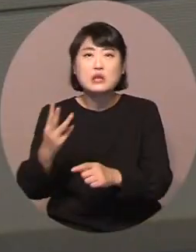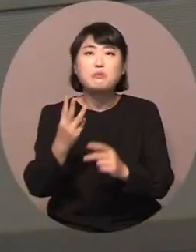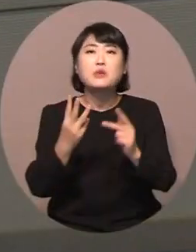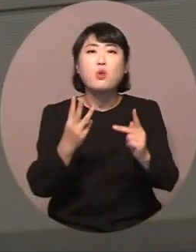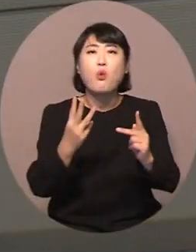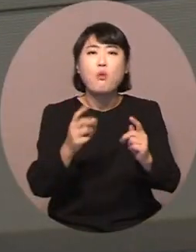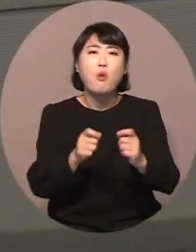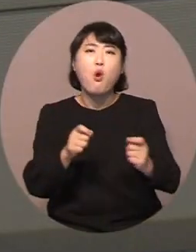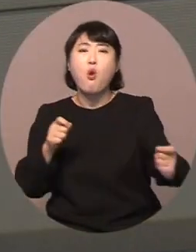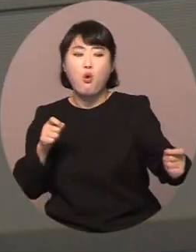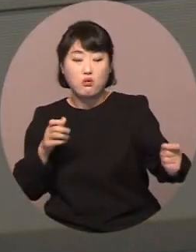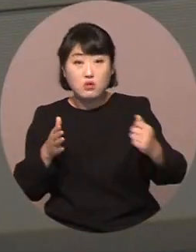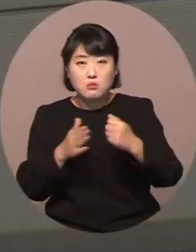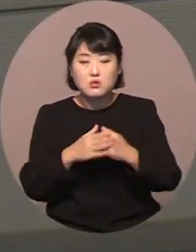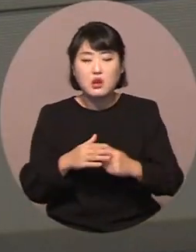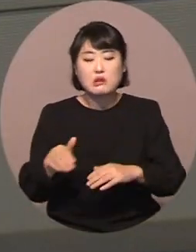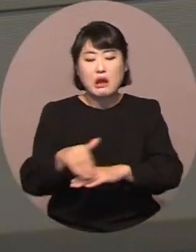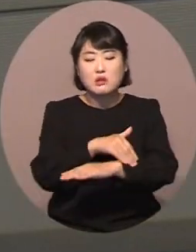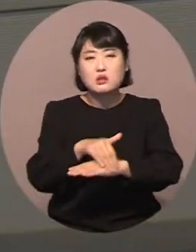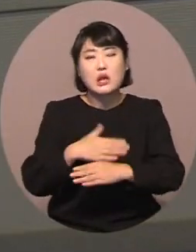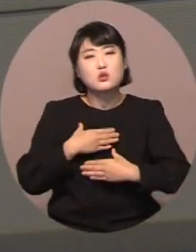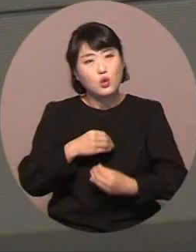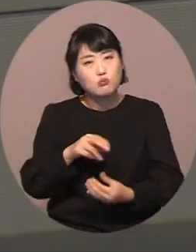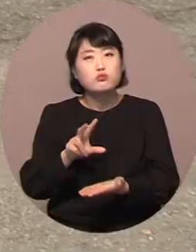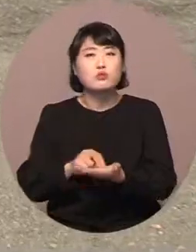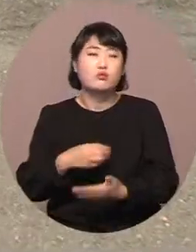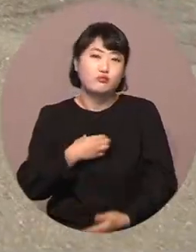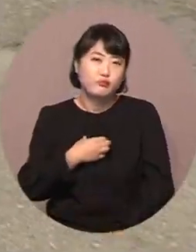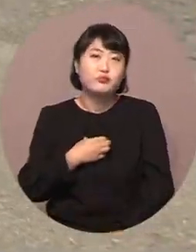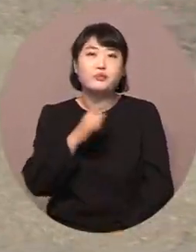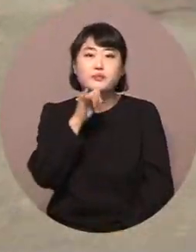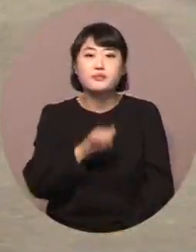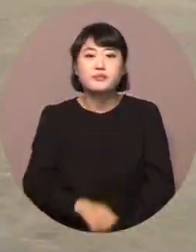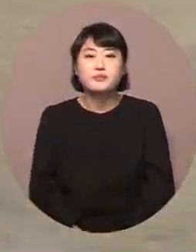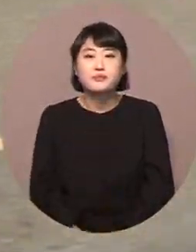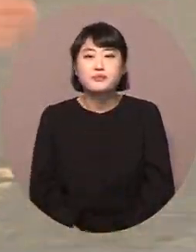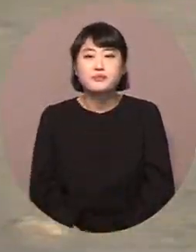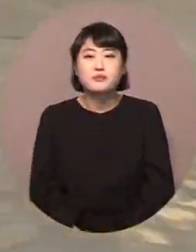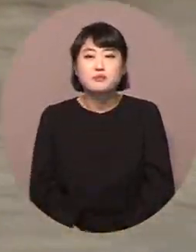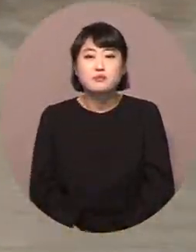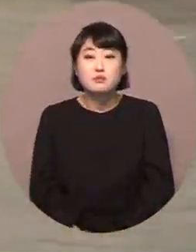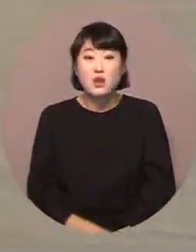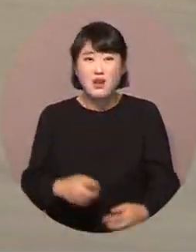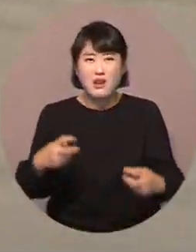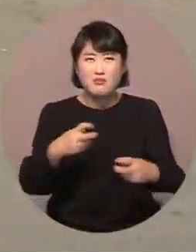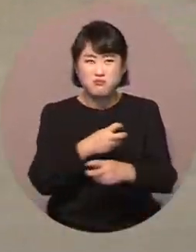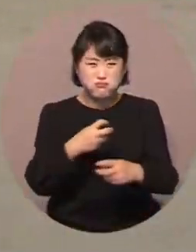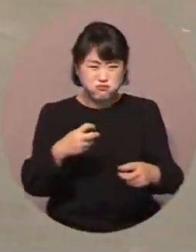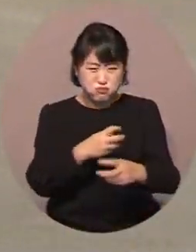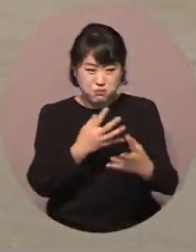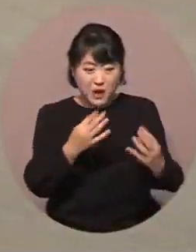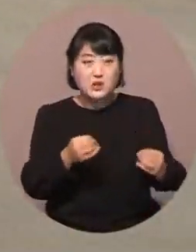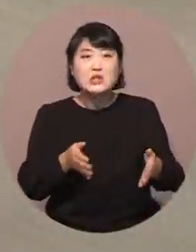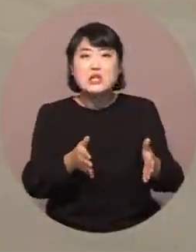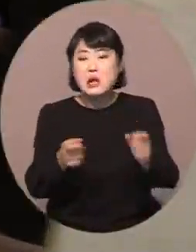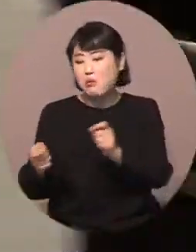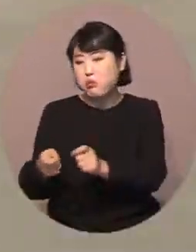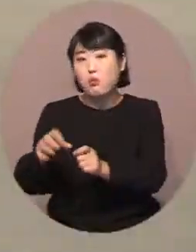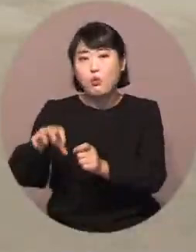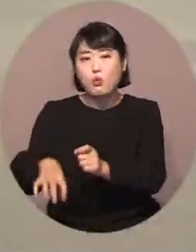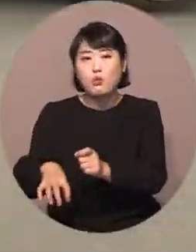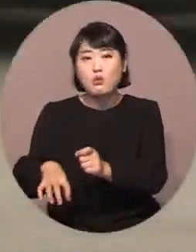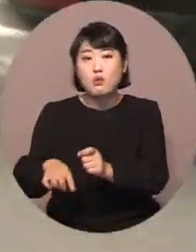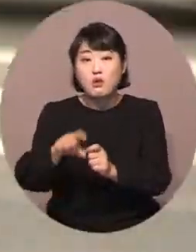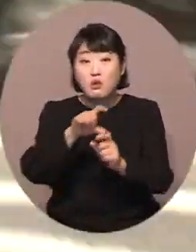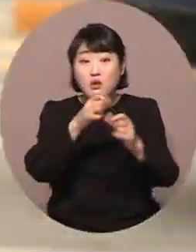보니 통학로 안전에 대한 우려도 나옵니다. 학교는 이처럼 교통 통행량이 많은 대로변에 위치해 있는데요. 교통